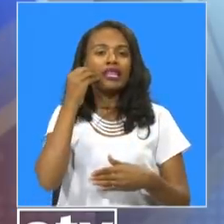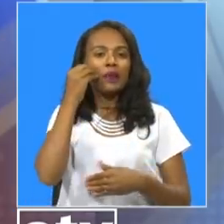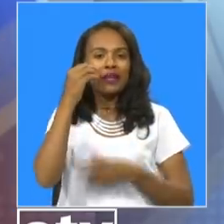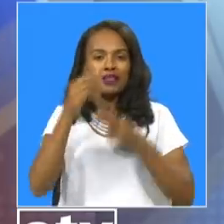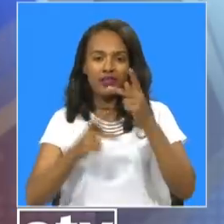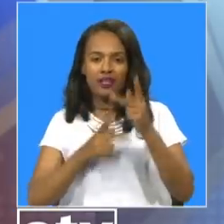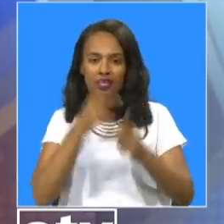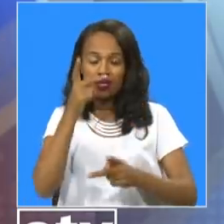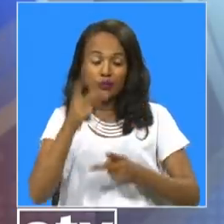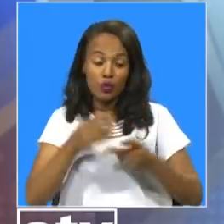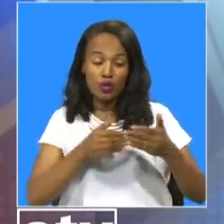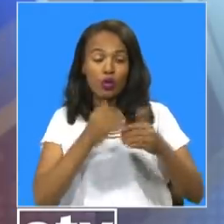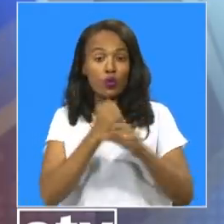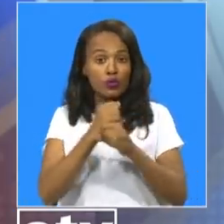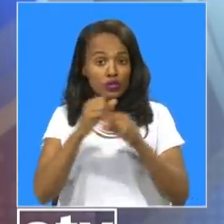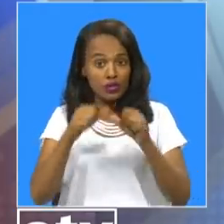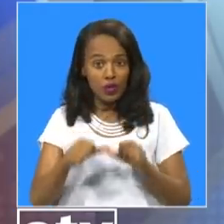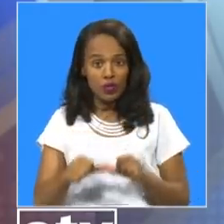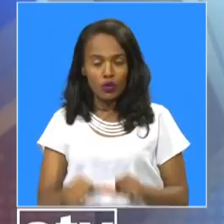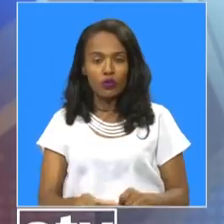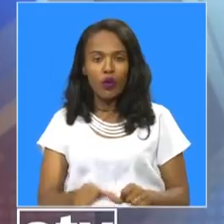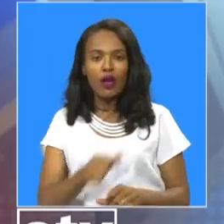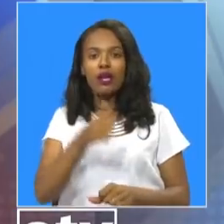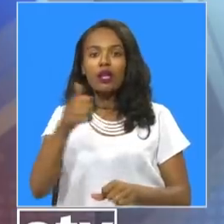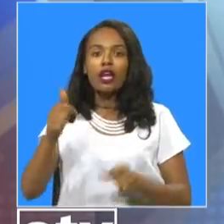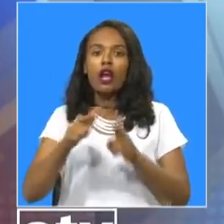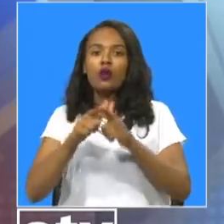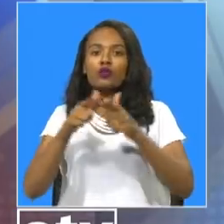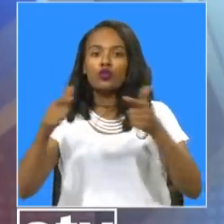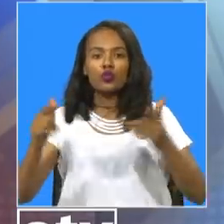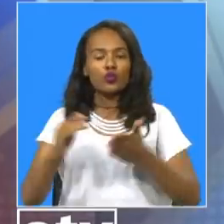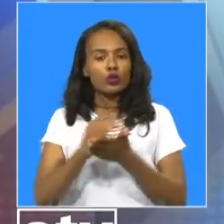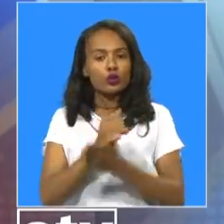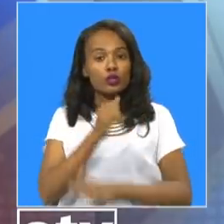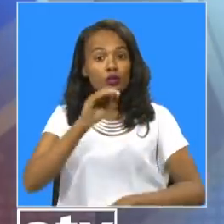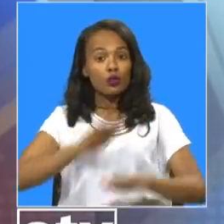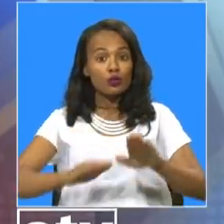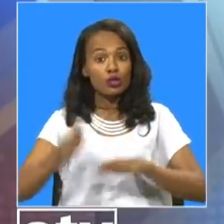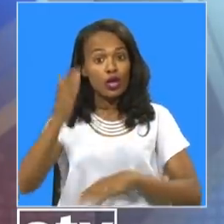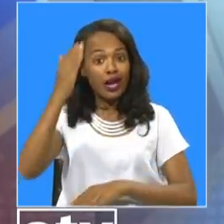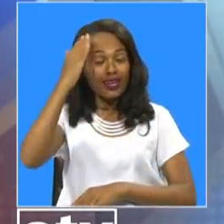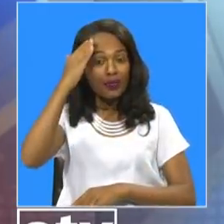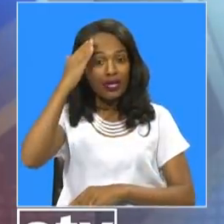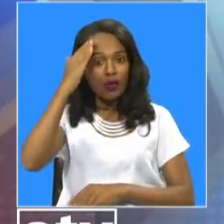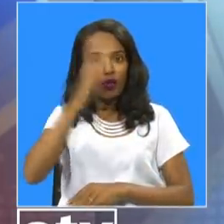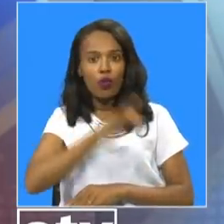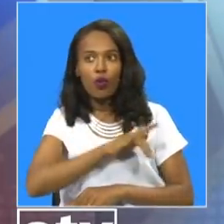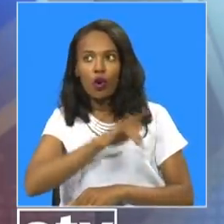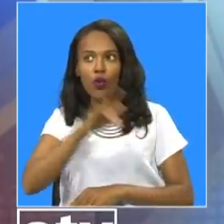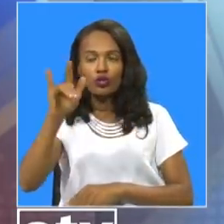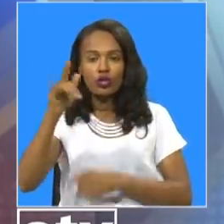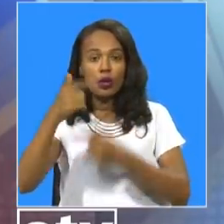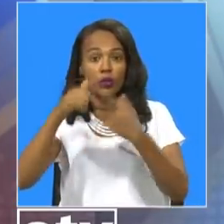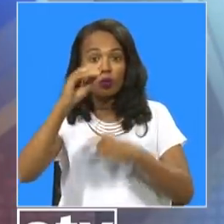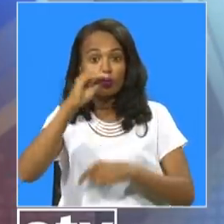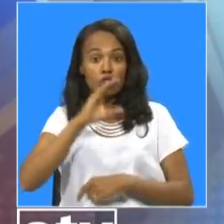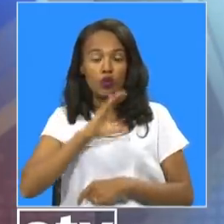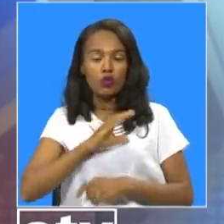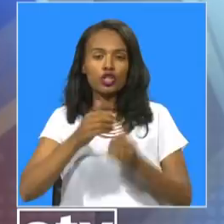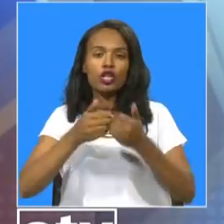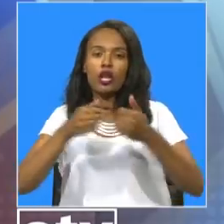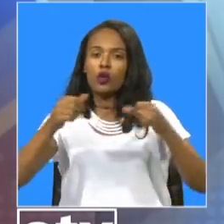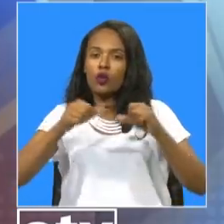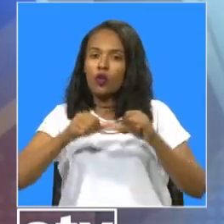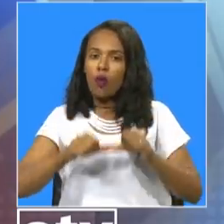ቅኝትም ጎን ለጎን ሲሰራ ቆይቷል። ሌላው እንግዲህ ትልቁ የተወሰደው እርምጃም እንደምናውቀው ከውጭ የሚገቡ ሰዎችን